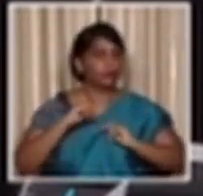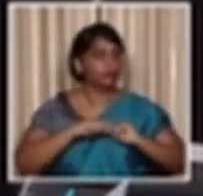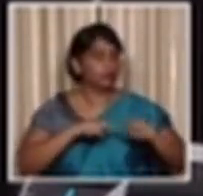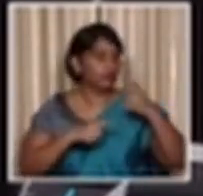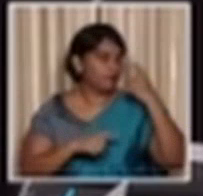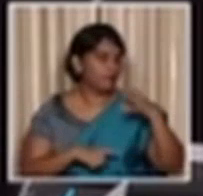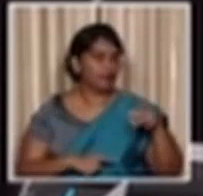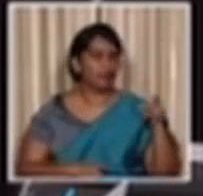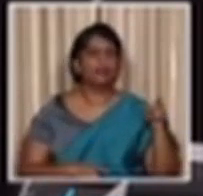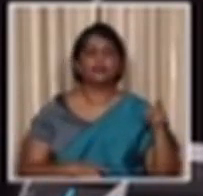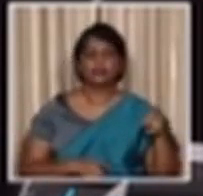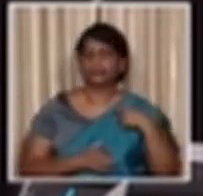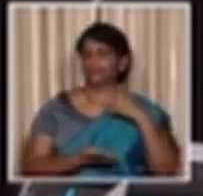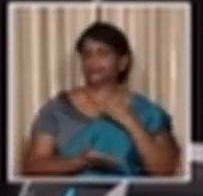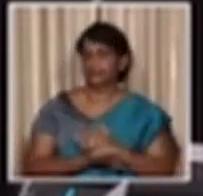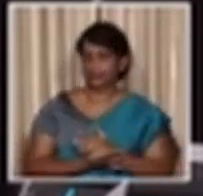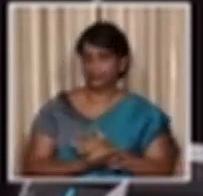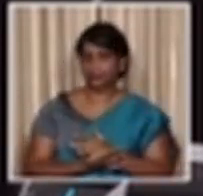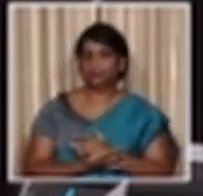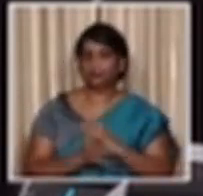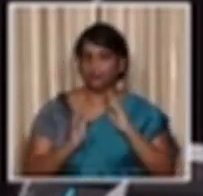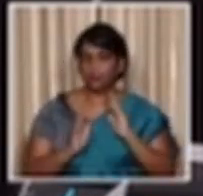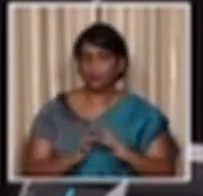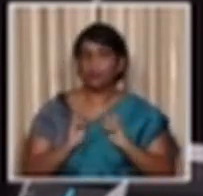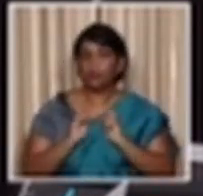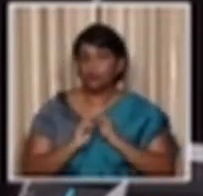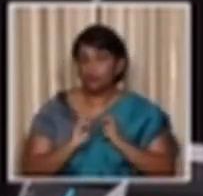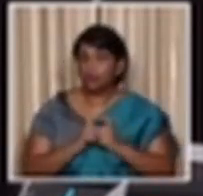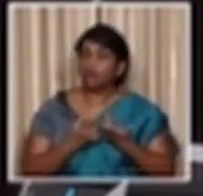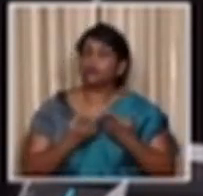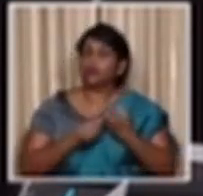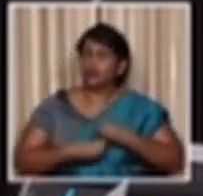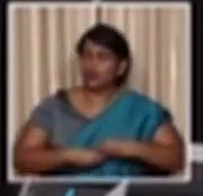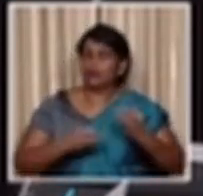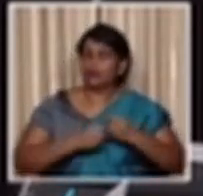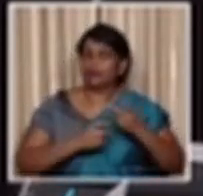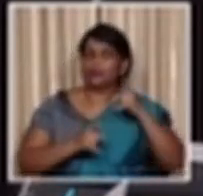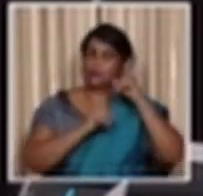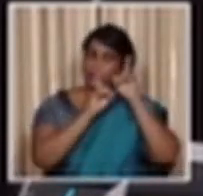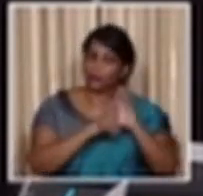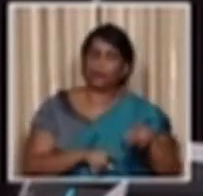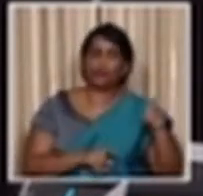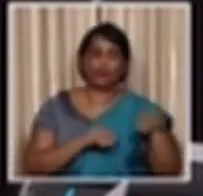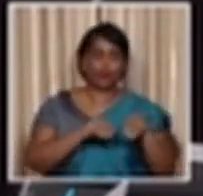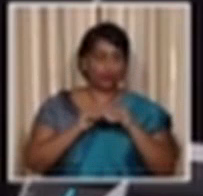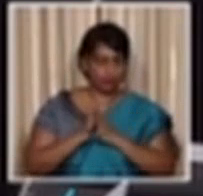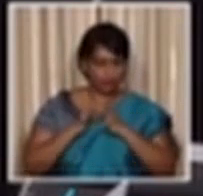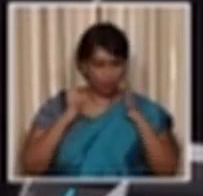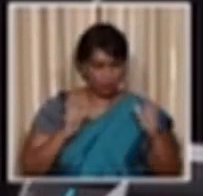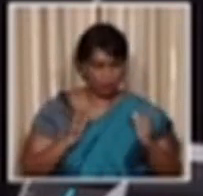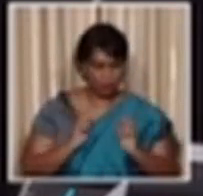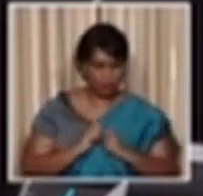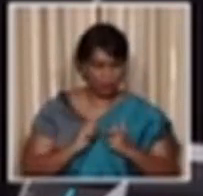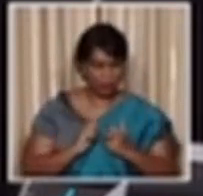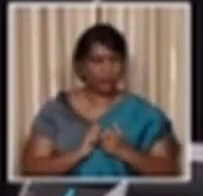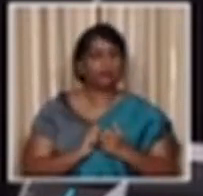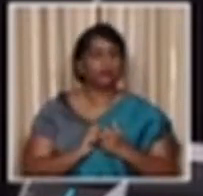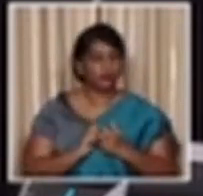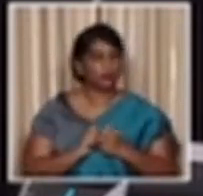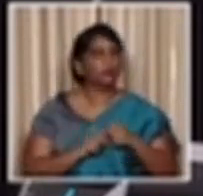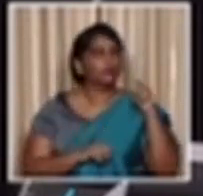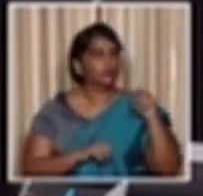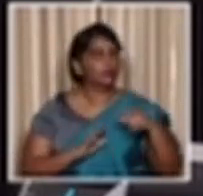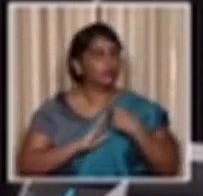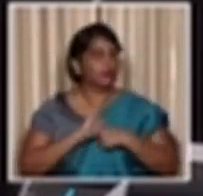නිසා ඇන හිටලා තියෙනවා. හැබැයි විනාශය ඒ ආකාරයෙන්ම සිද්ධ වෙනවා. ගොවීන් විශාල වශයෙන් හානියට පත් වෙලා තියෙනවා. ගොවීන් ඒ වගේම